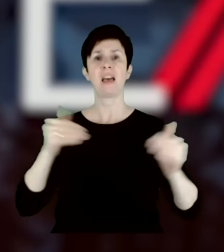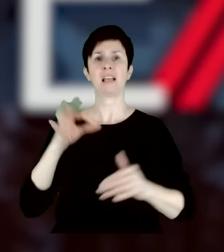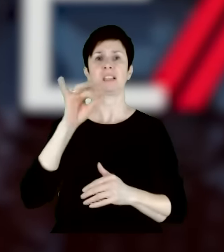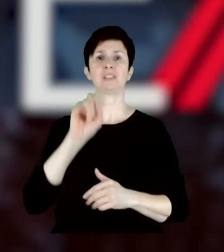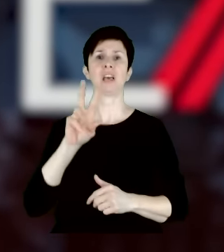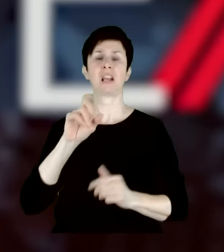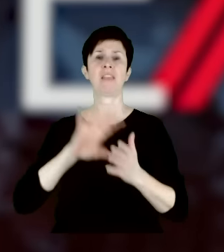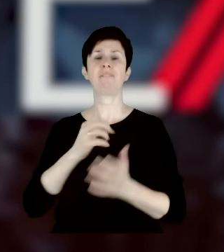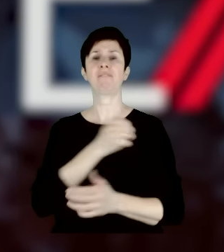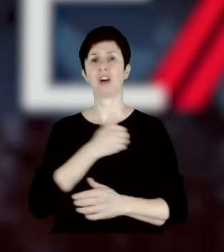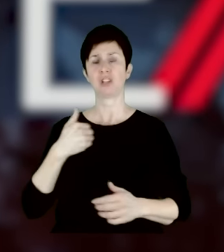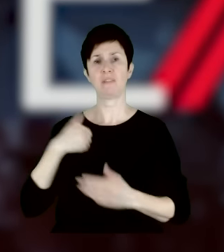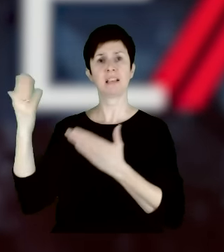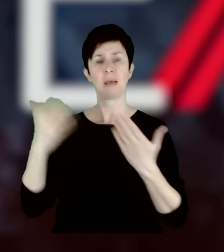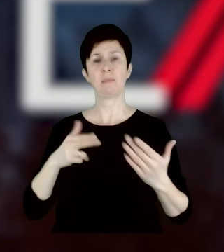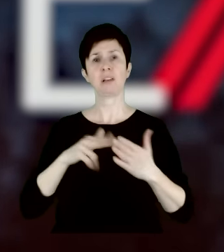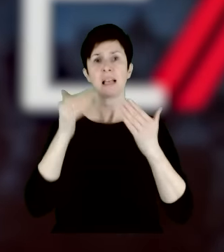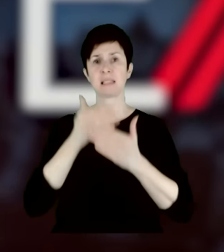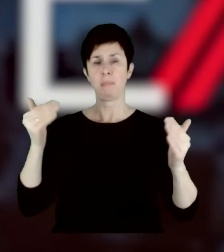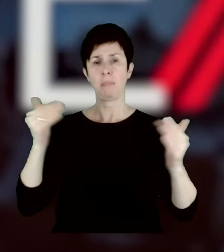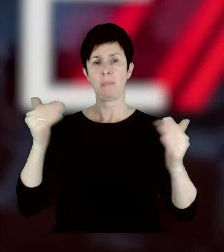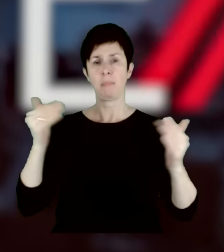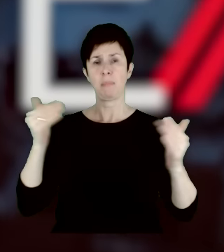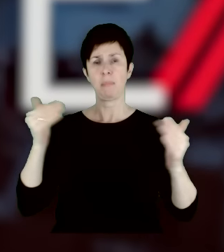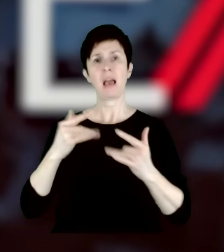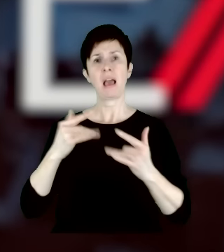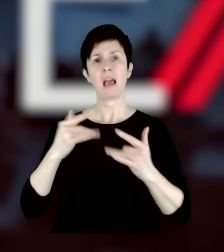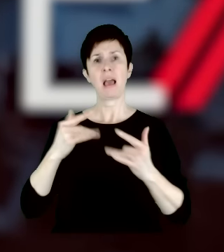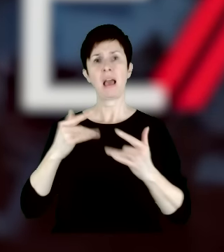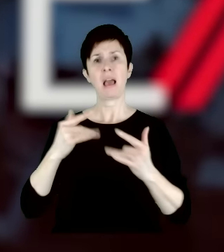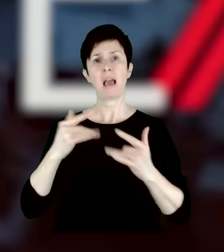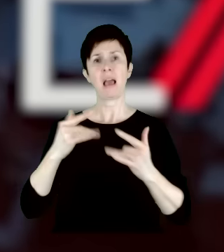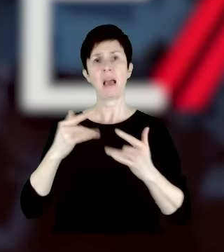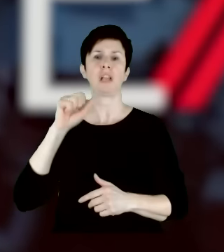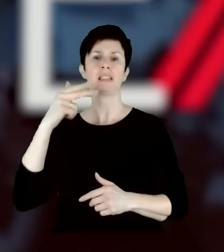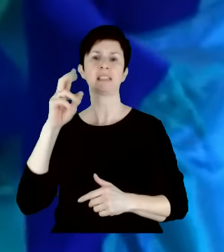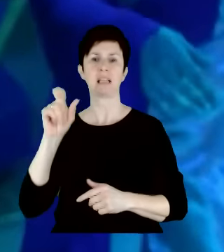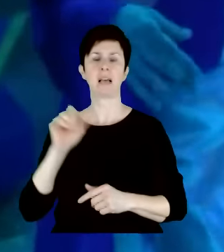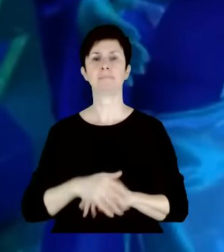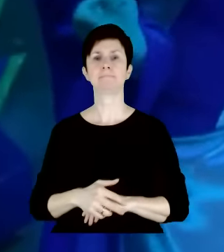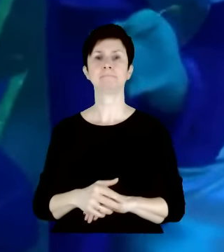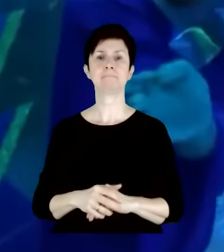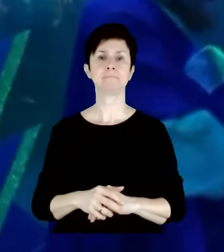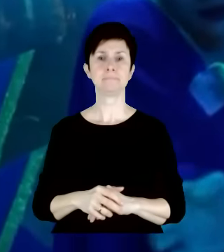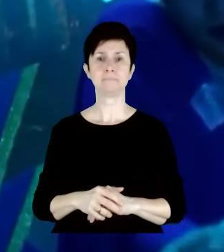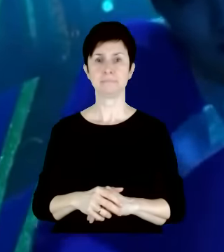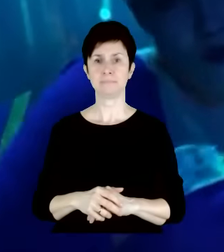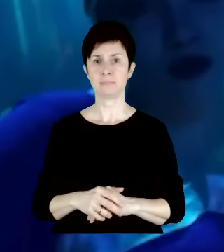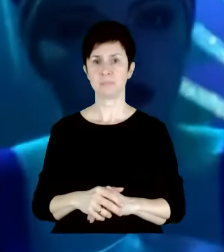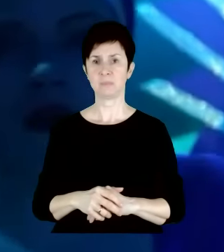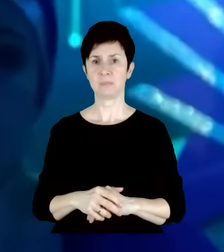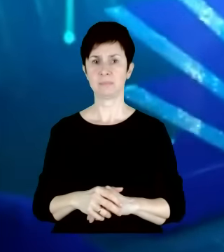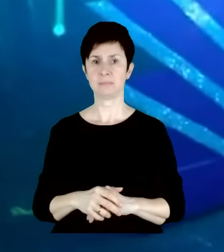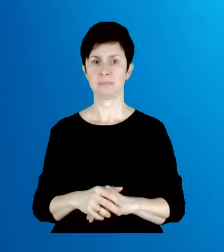na musical Piplaja, zainspirowany postacią Stefanii Grodzieńskiej, królowej polskiej satyry. Głowa Stefanii wygląda